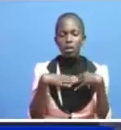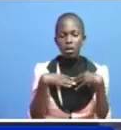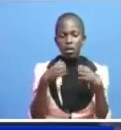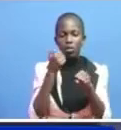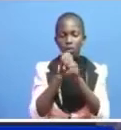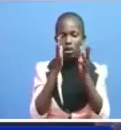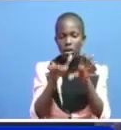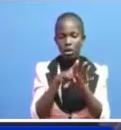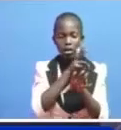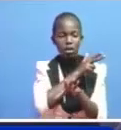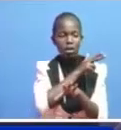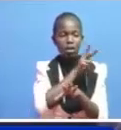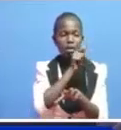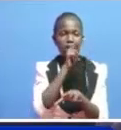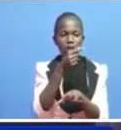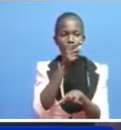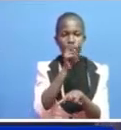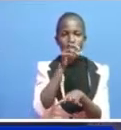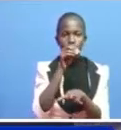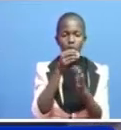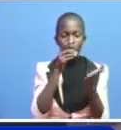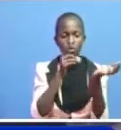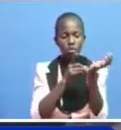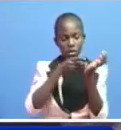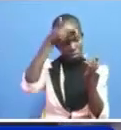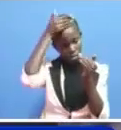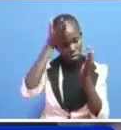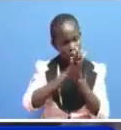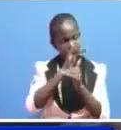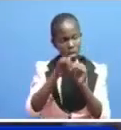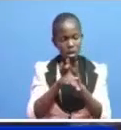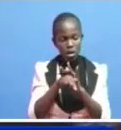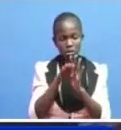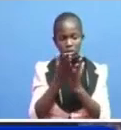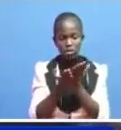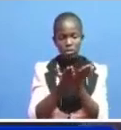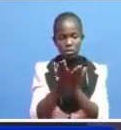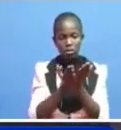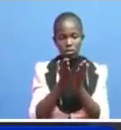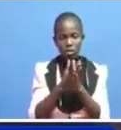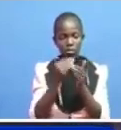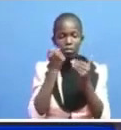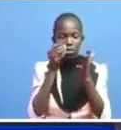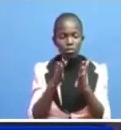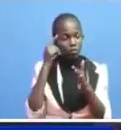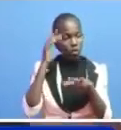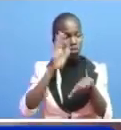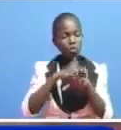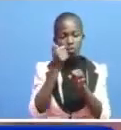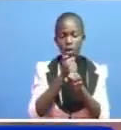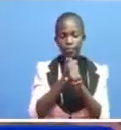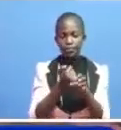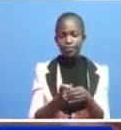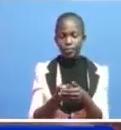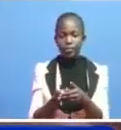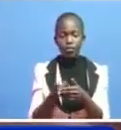hospitali. Madaktari, wauguzi na wote ambao wanashughulikia wagonjwa kwa kazi nzuri ambao wanajitolea. No kana